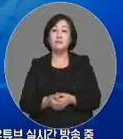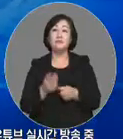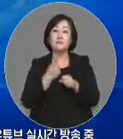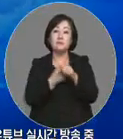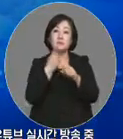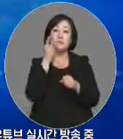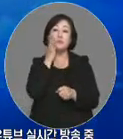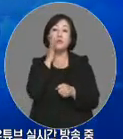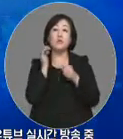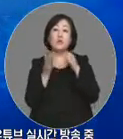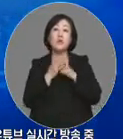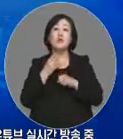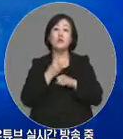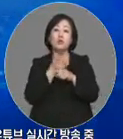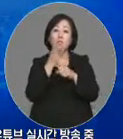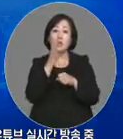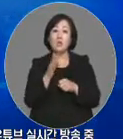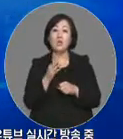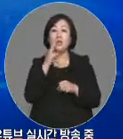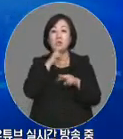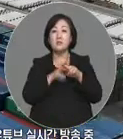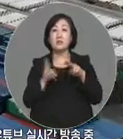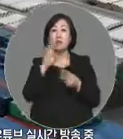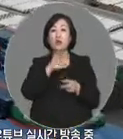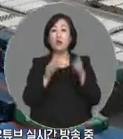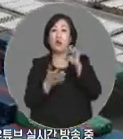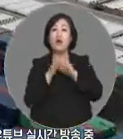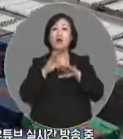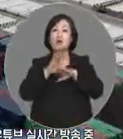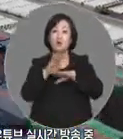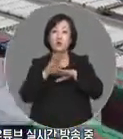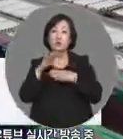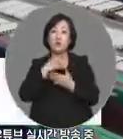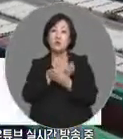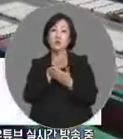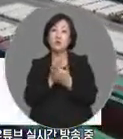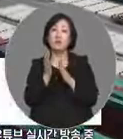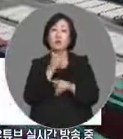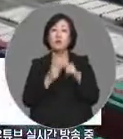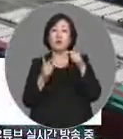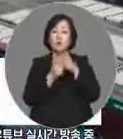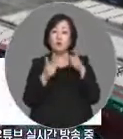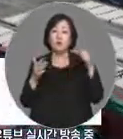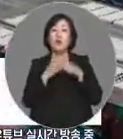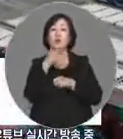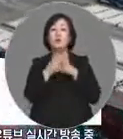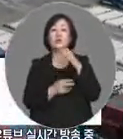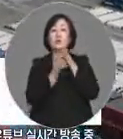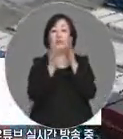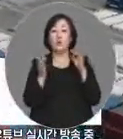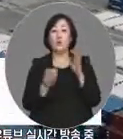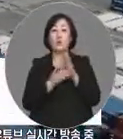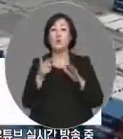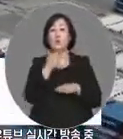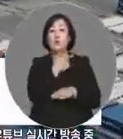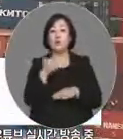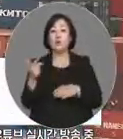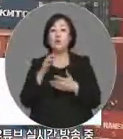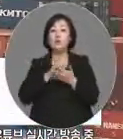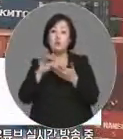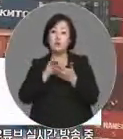난에 울산의 수출의 게 석유 화학과 자동차 업종의 선전에 힘입어 7년 만에 최고 성적을 거둔 걸로